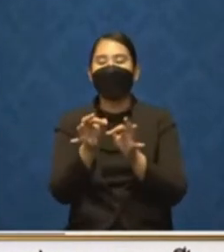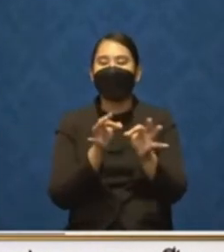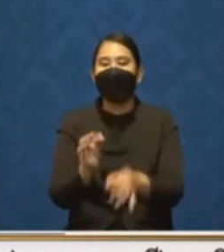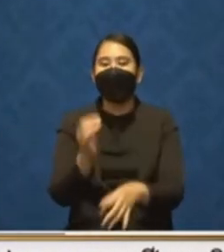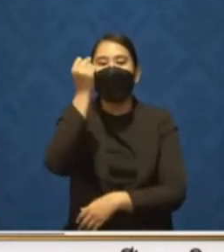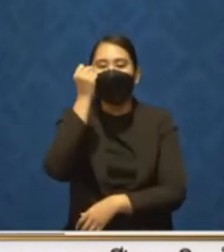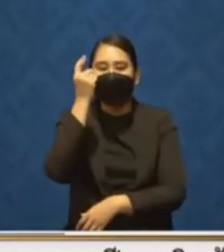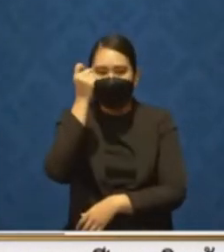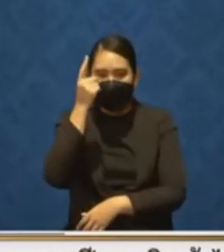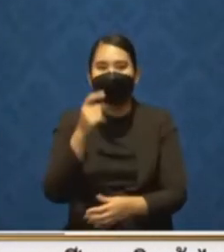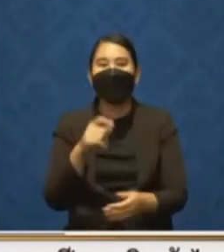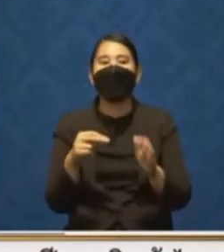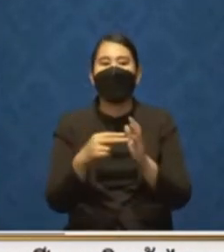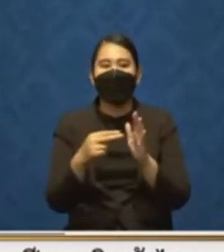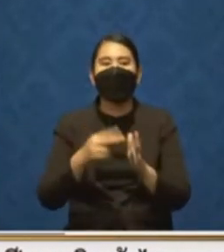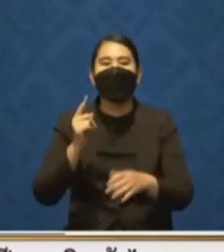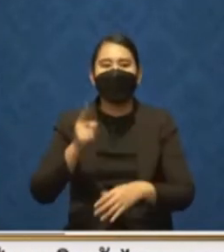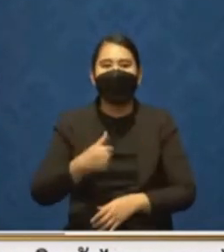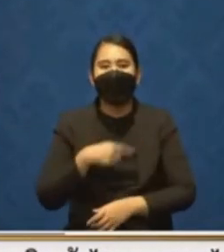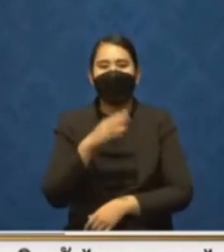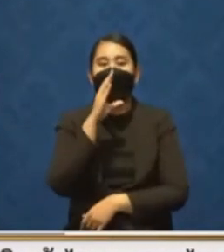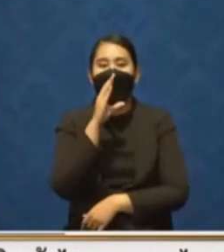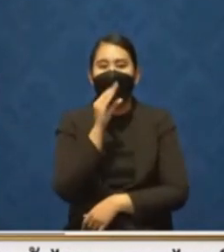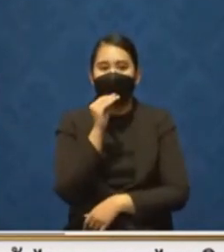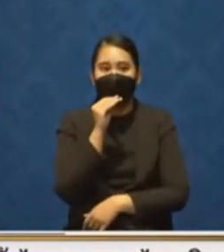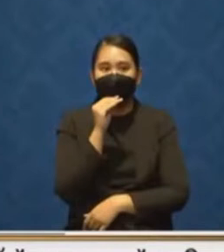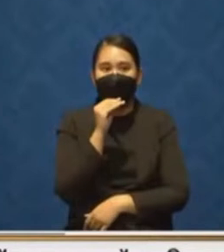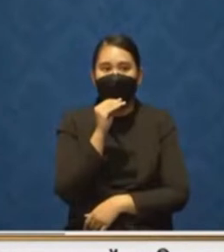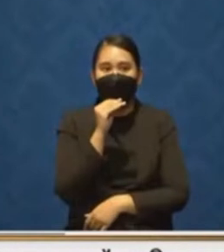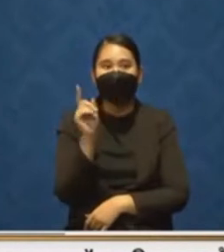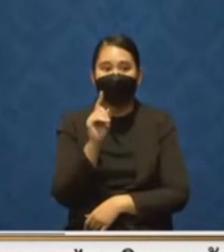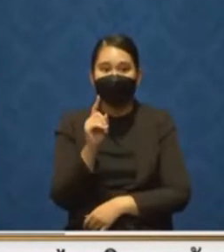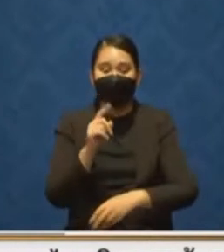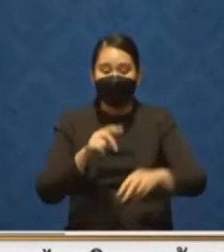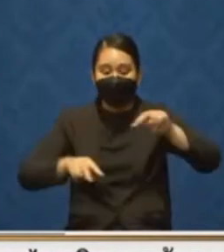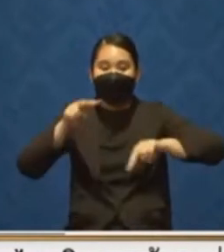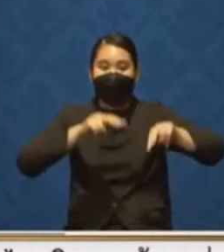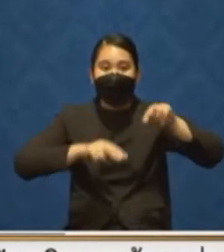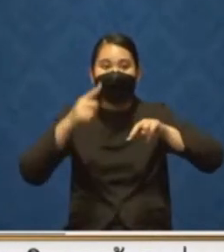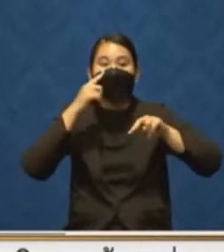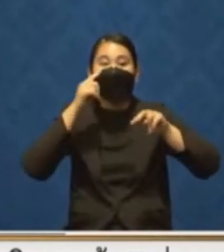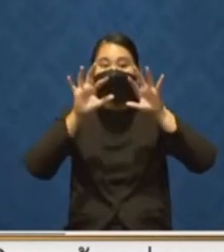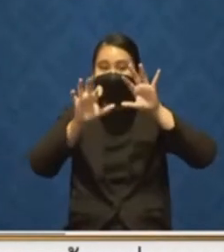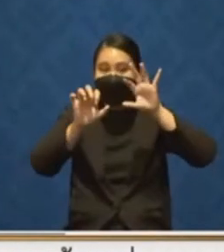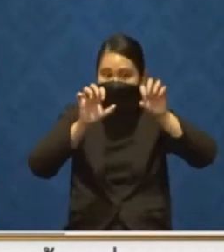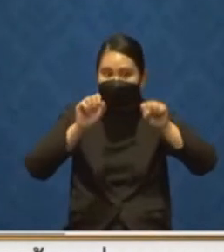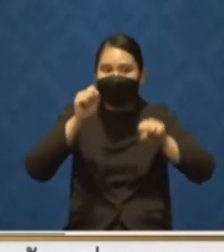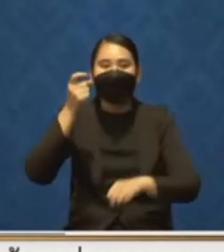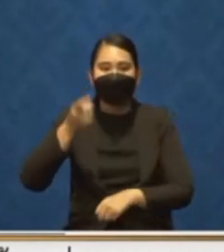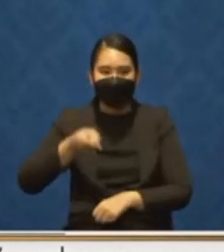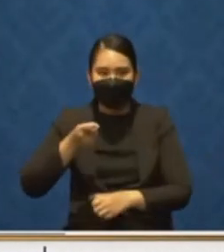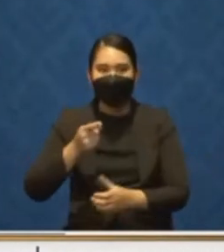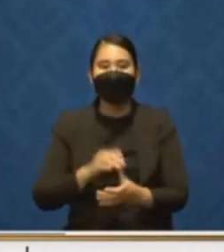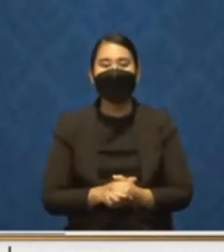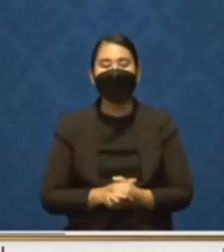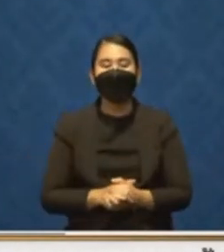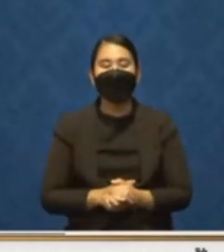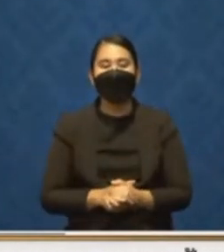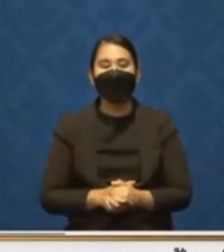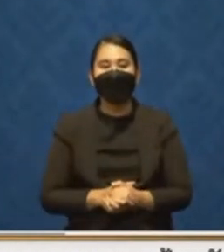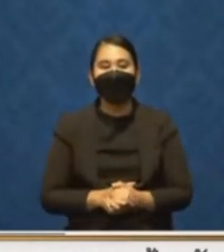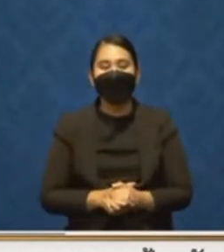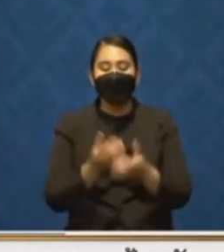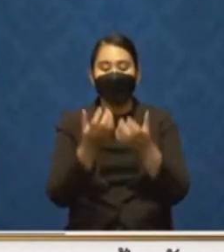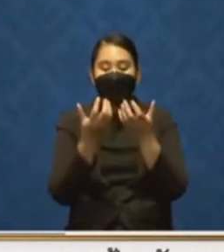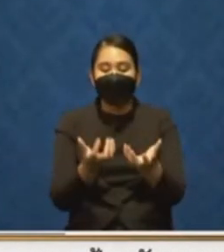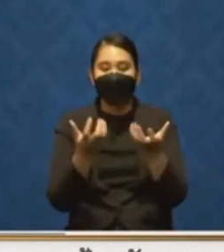การเป็นจริงเป็นอย่างนี้คงไม่ได้พูดเองเกิดจากการสำรวจเต็มที่สินค้า